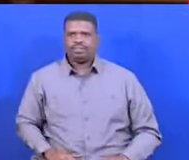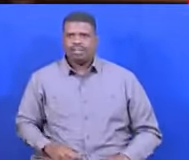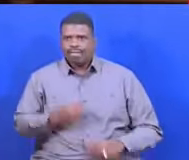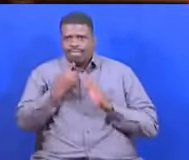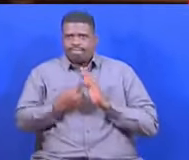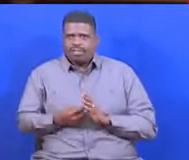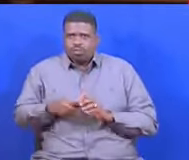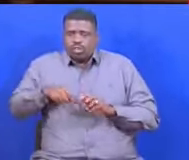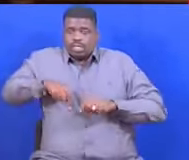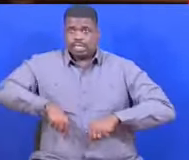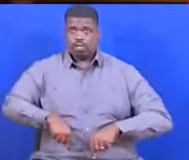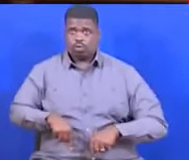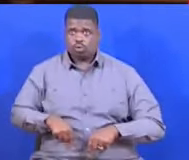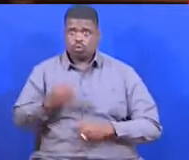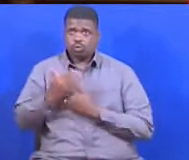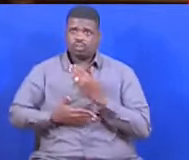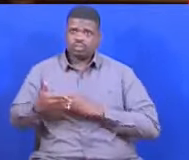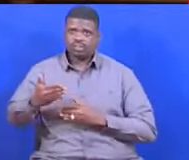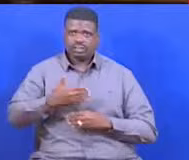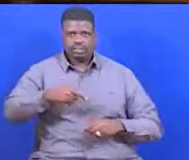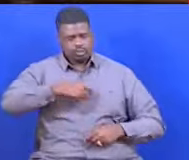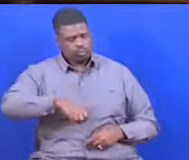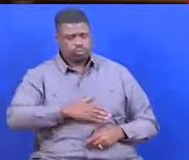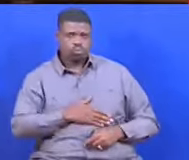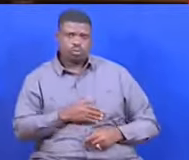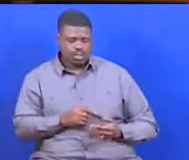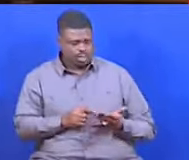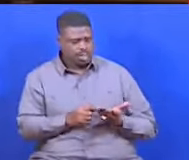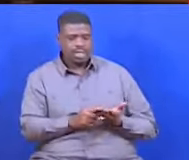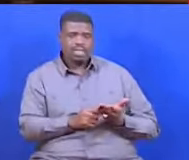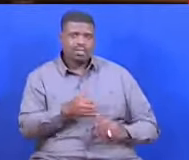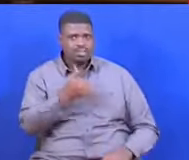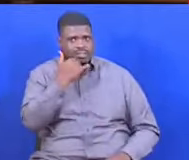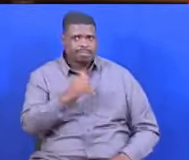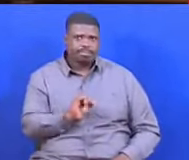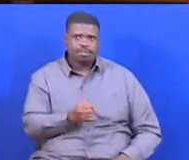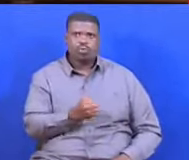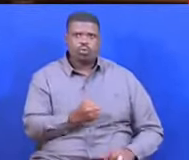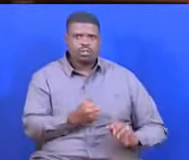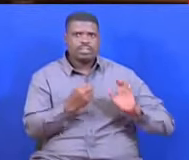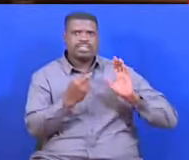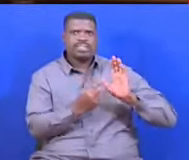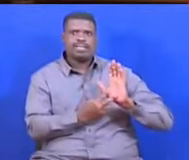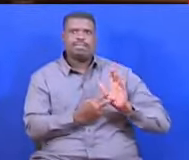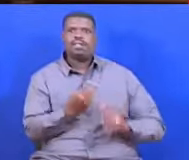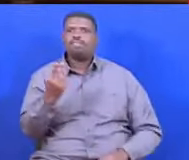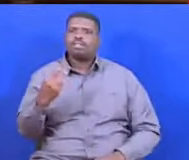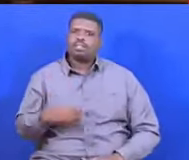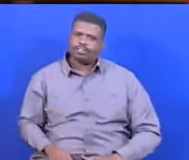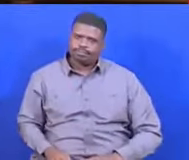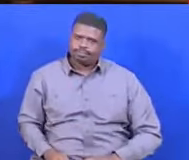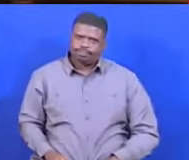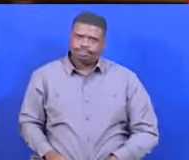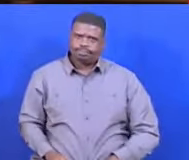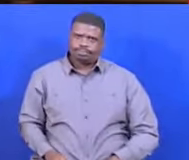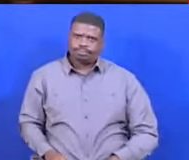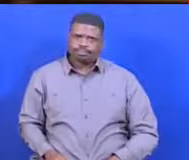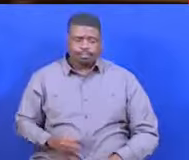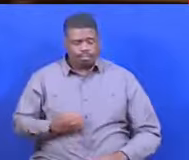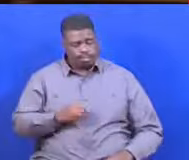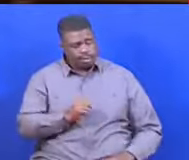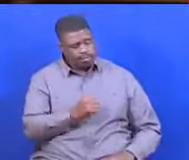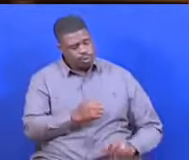Leo hii nchi yetu watumiaji wa simu, line za simu ziko 72,000,000. Kwenye